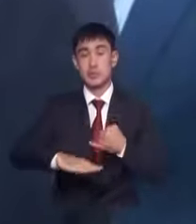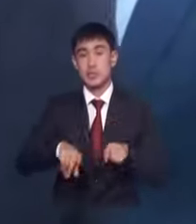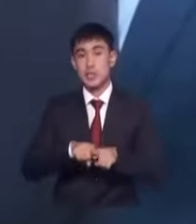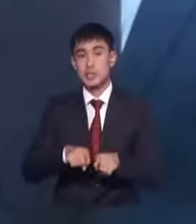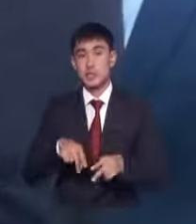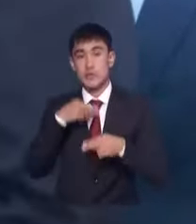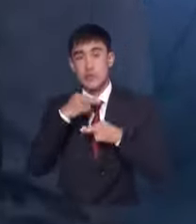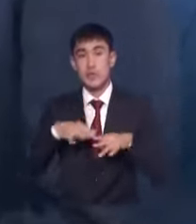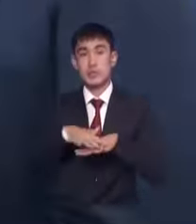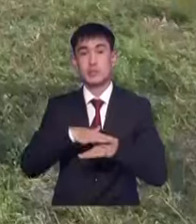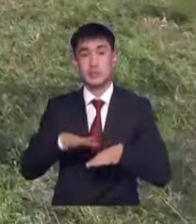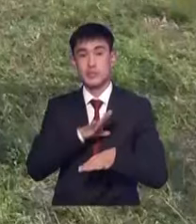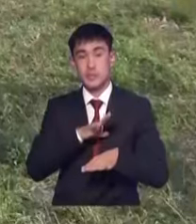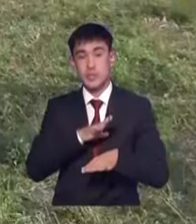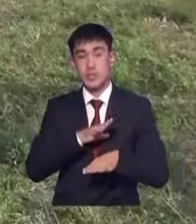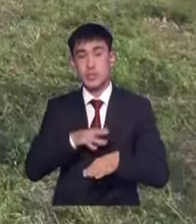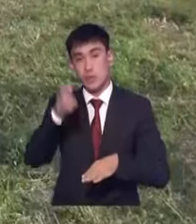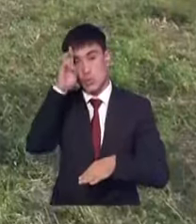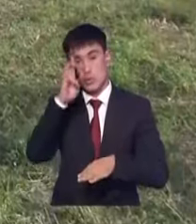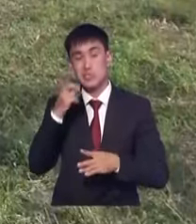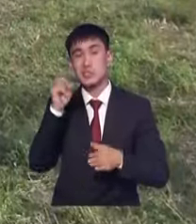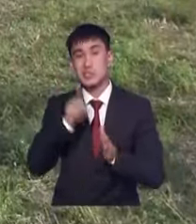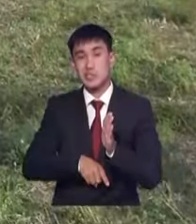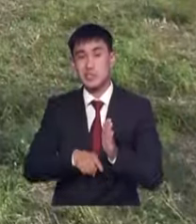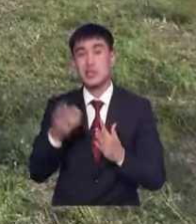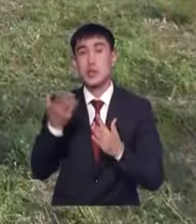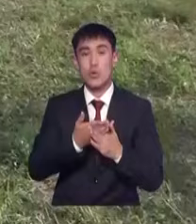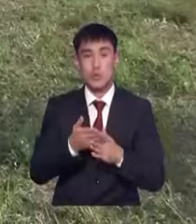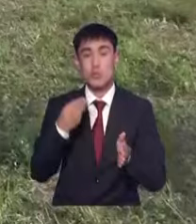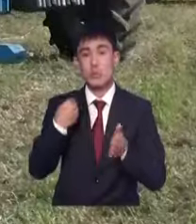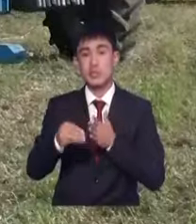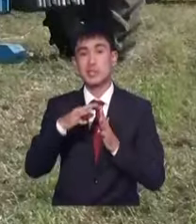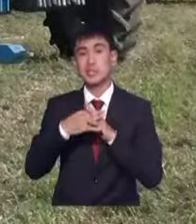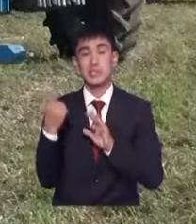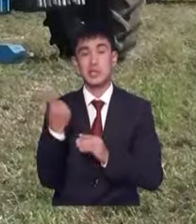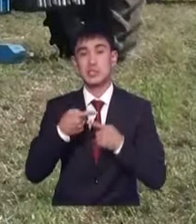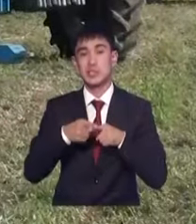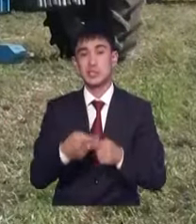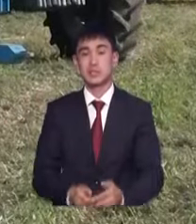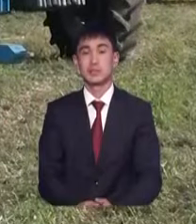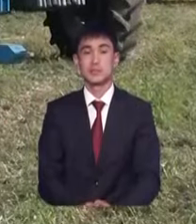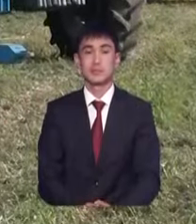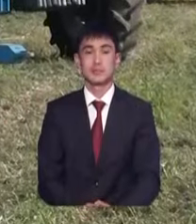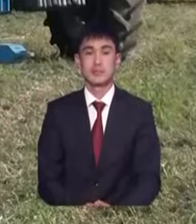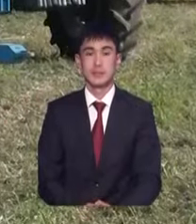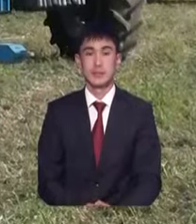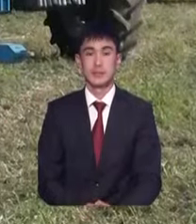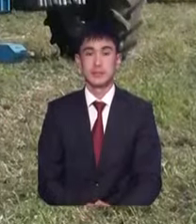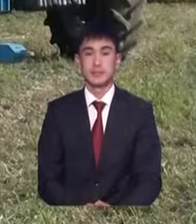Также внимание сельхозников обратили на государственные скидки и льготы для приобретения сельскохозяйственной техники.